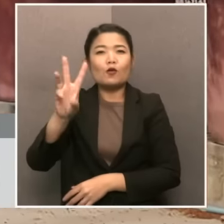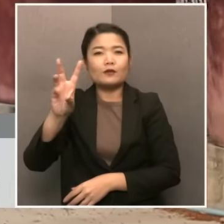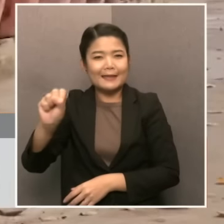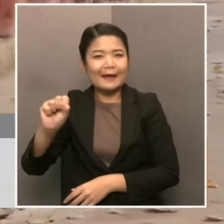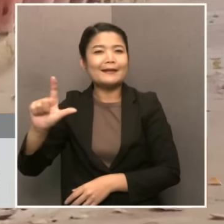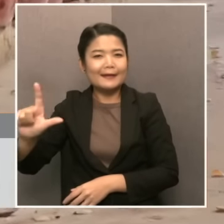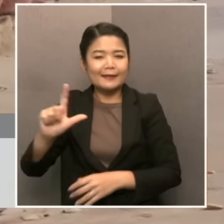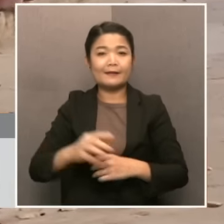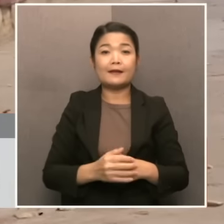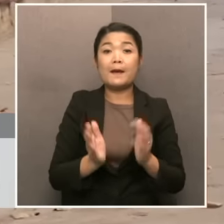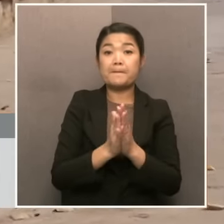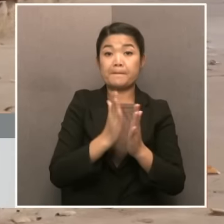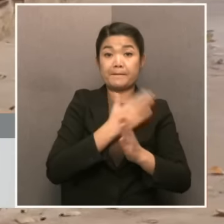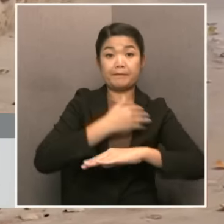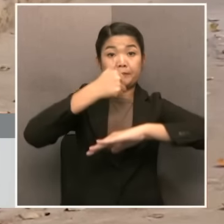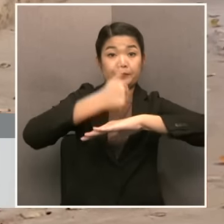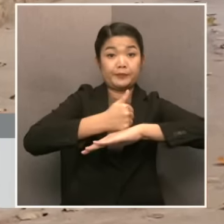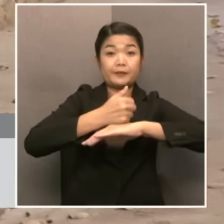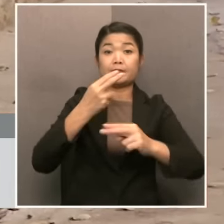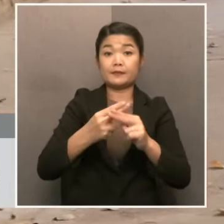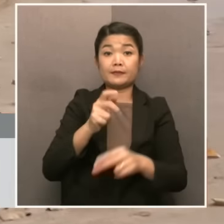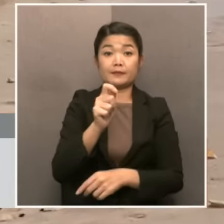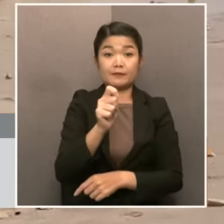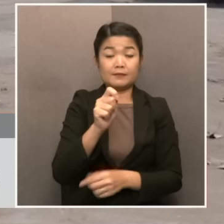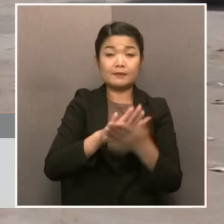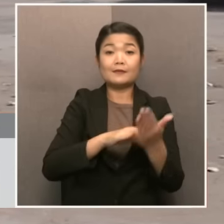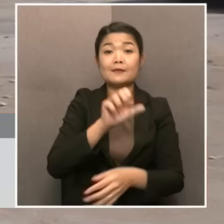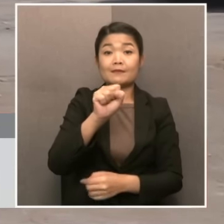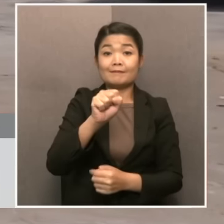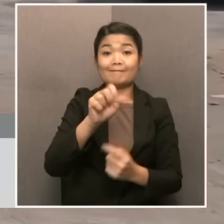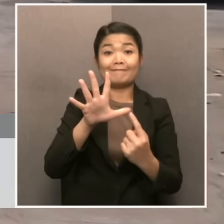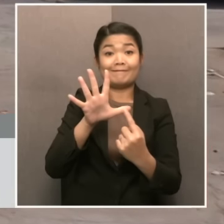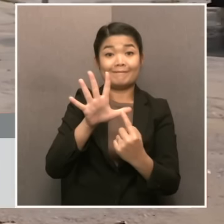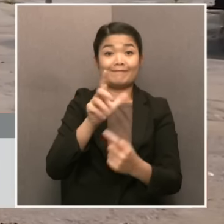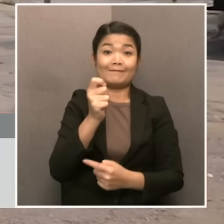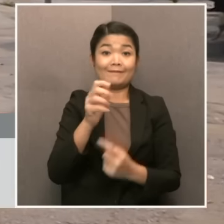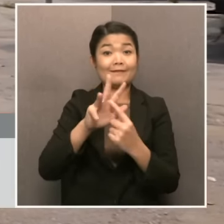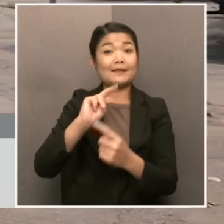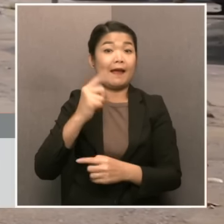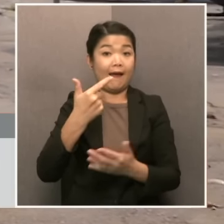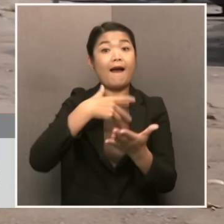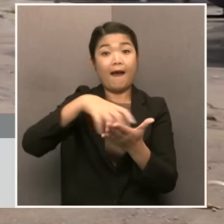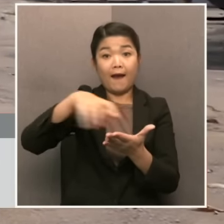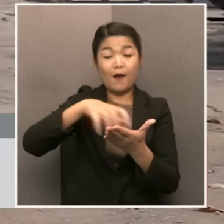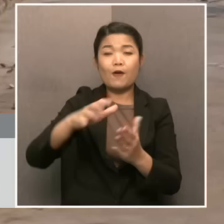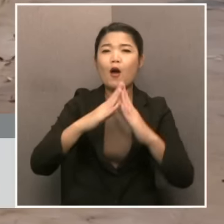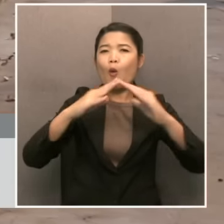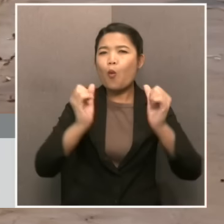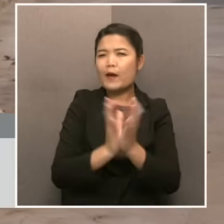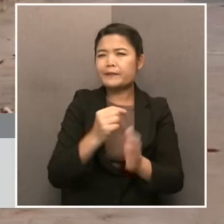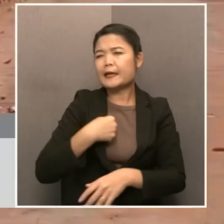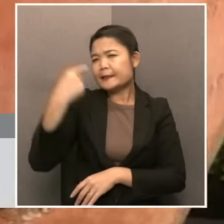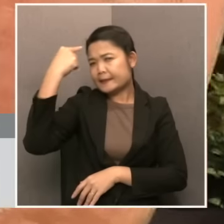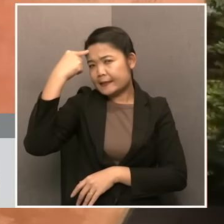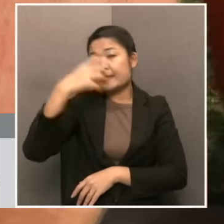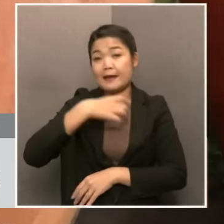ซึ่งพระอธิการสำอางอภินังโทเป็นเจ้าอาวาสวัดโพทองนอกเล่าให้ฟังนะคะว่าทางวัดเองมีความคิดที่จะ